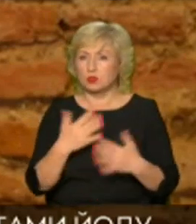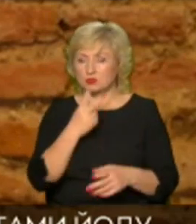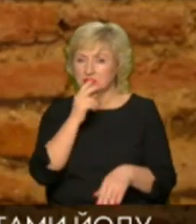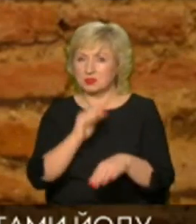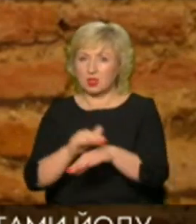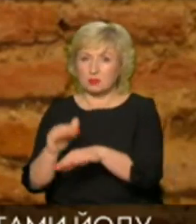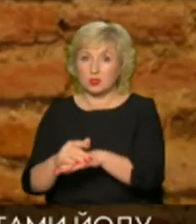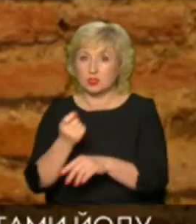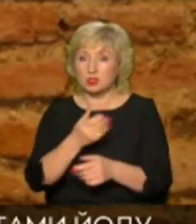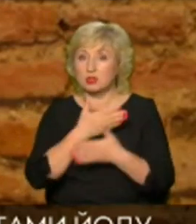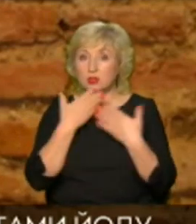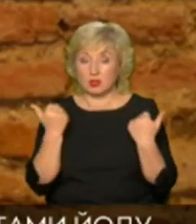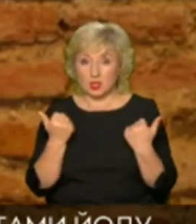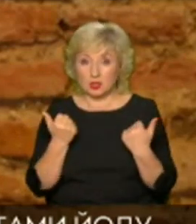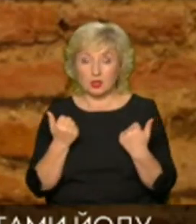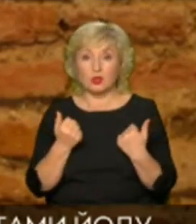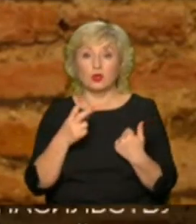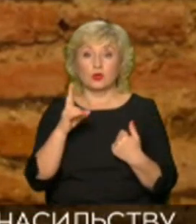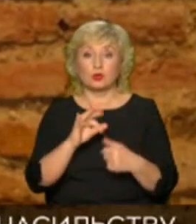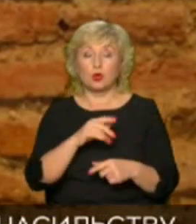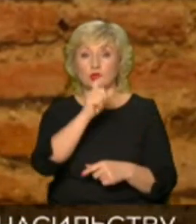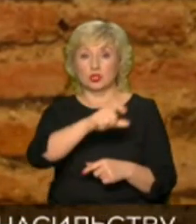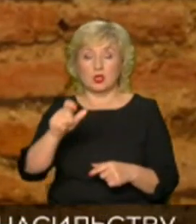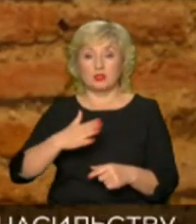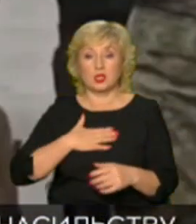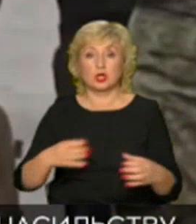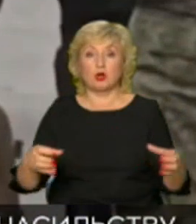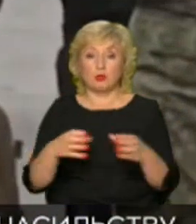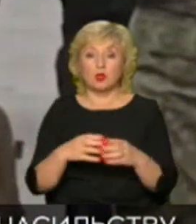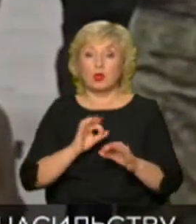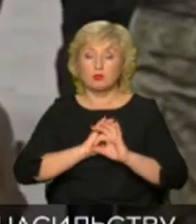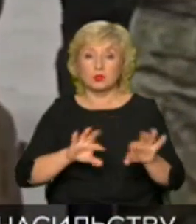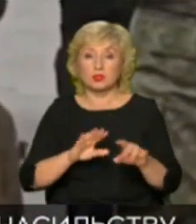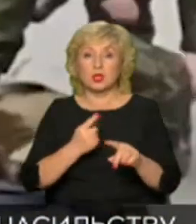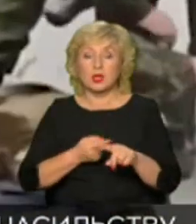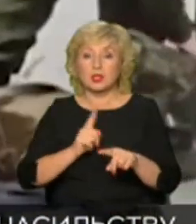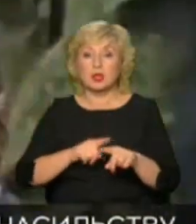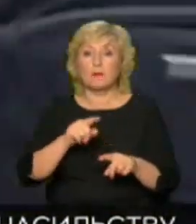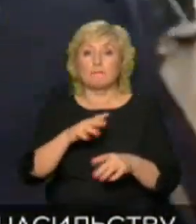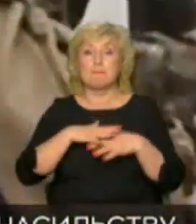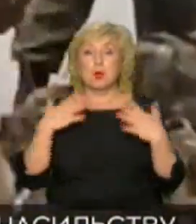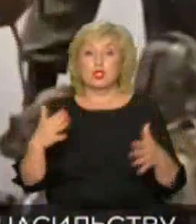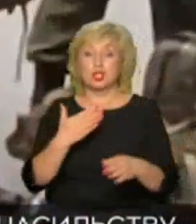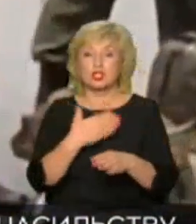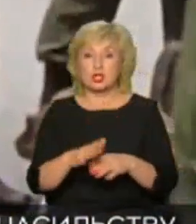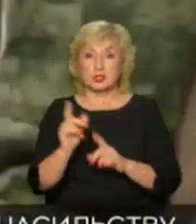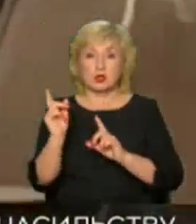Сейчас вроде бы этого нет, но вот члены нашей команды объясняют это тем, что, скорее всего, просто большая часть